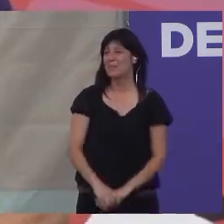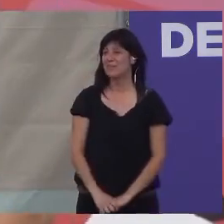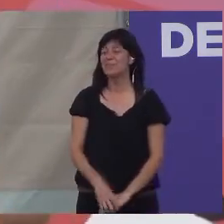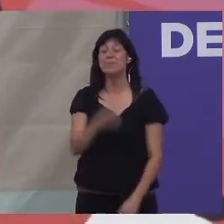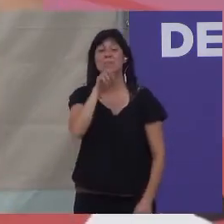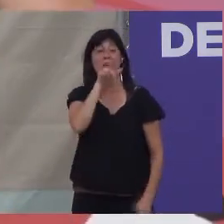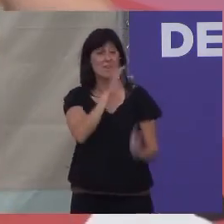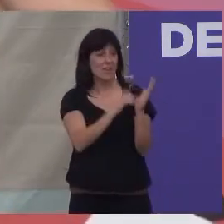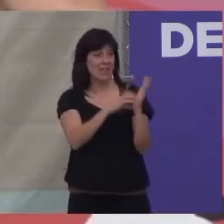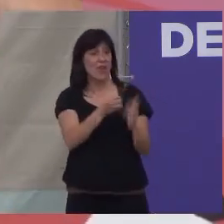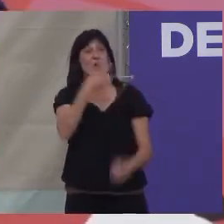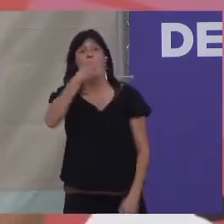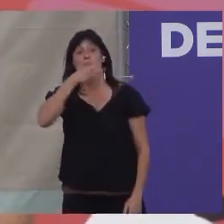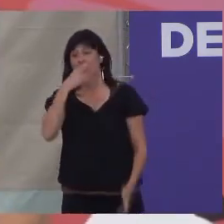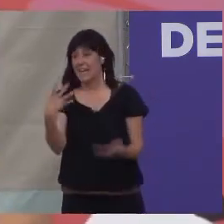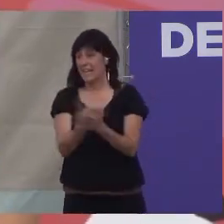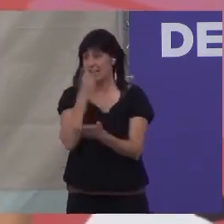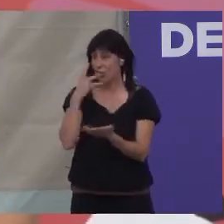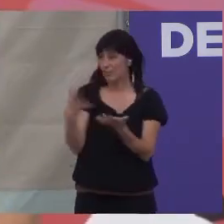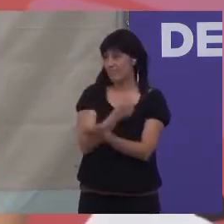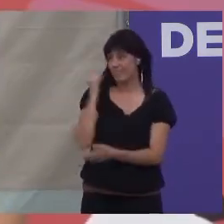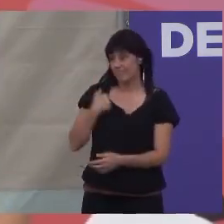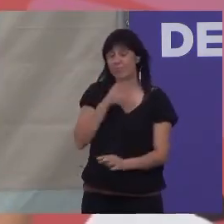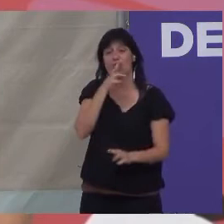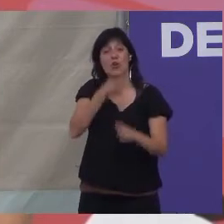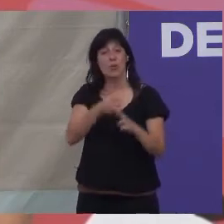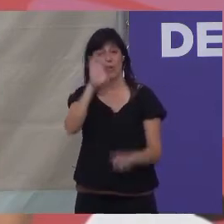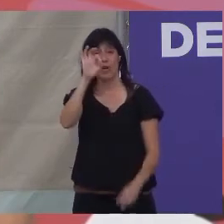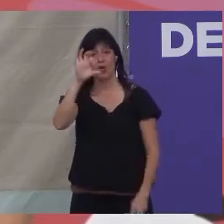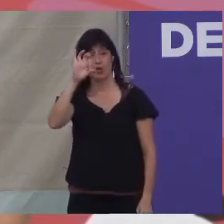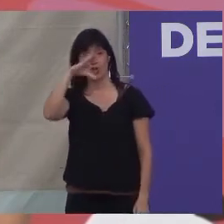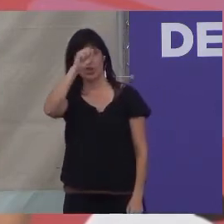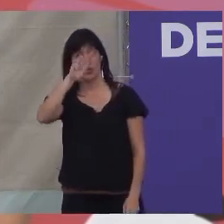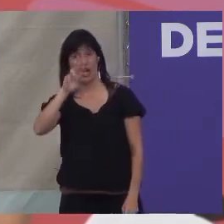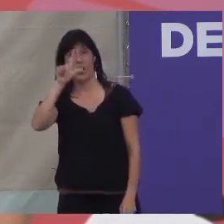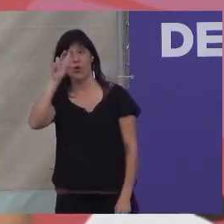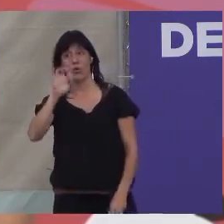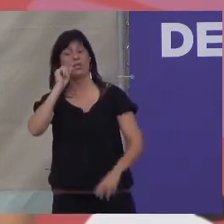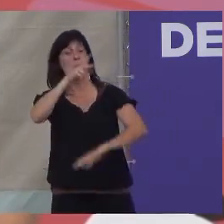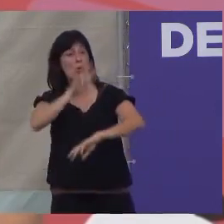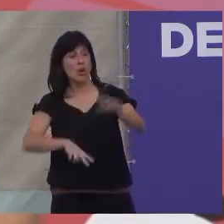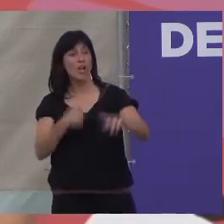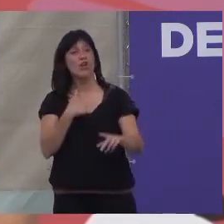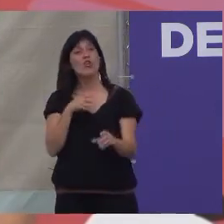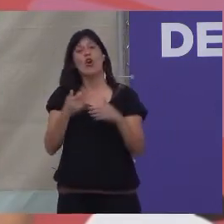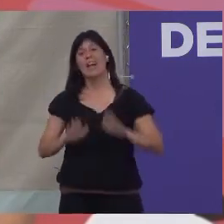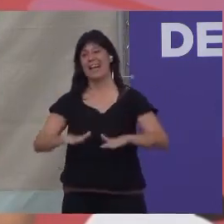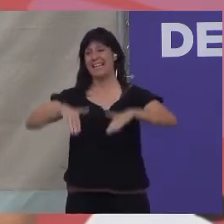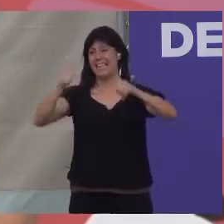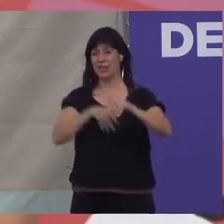Bona vesprada a totes i a tots. Em diuen Òscar Lluís Moreno Català i sóc candidat d'una marea per aprofundir el